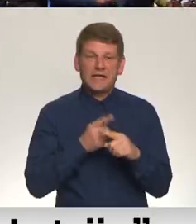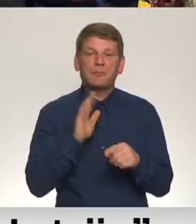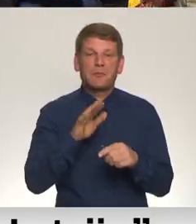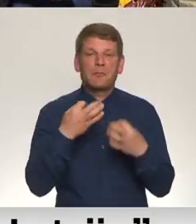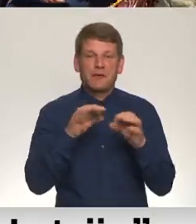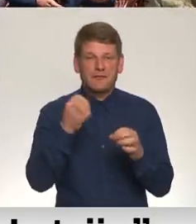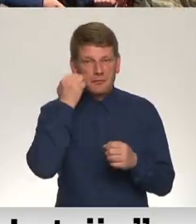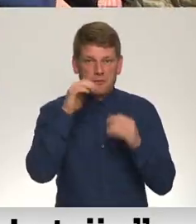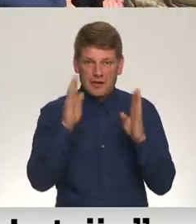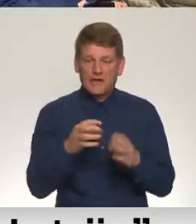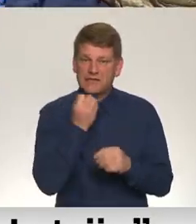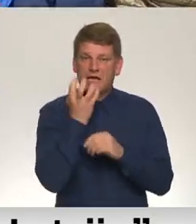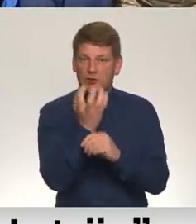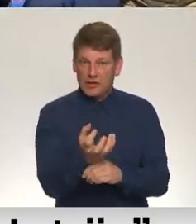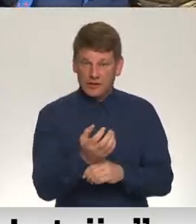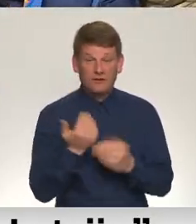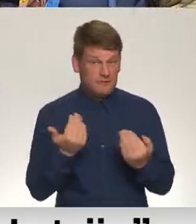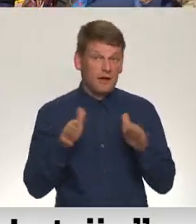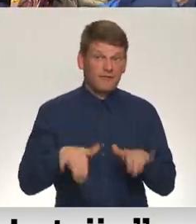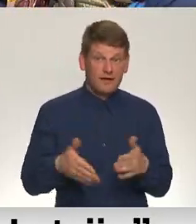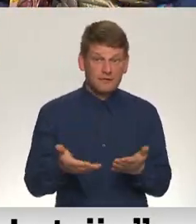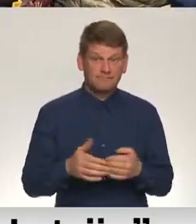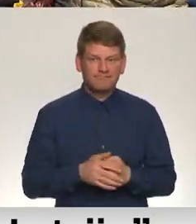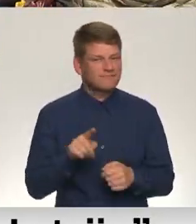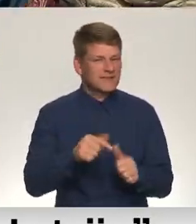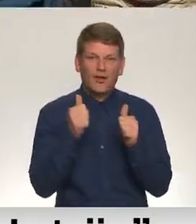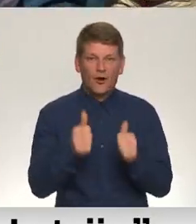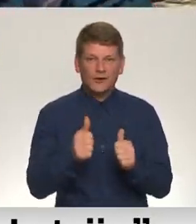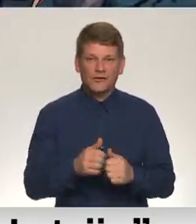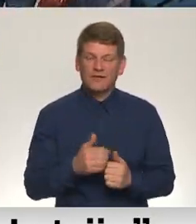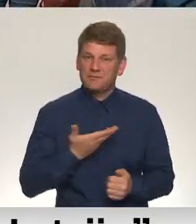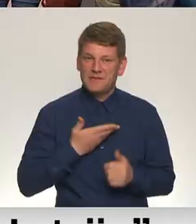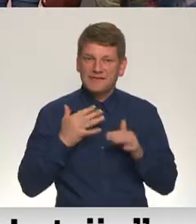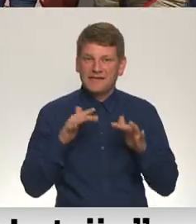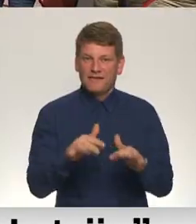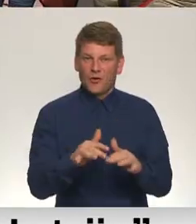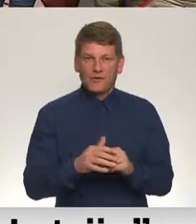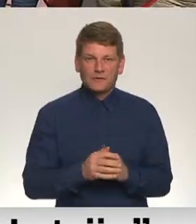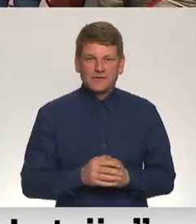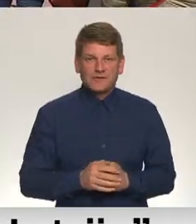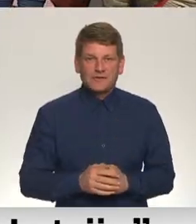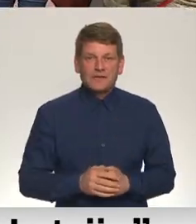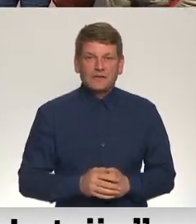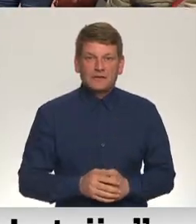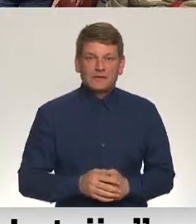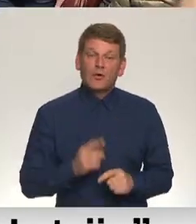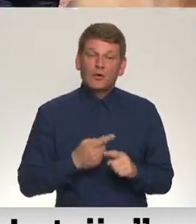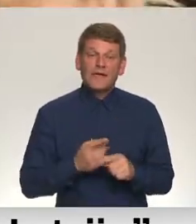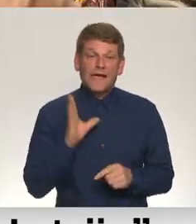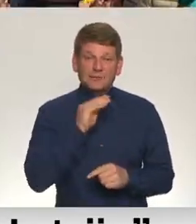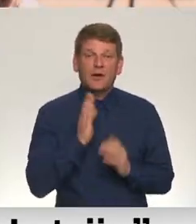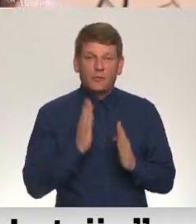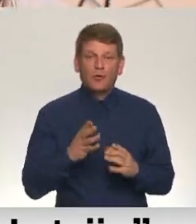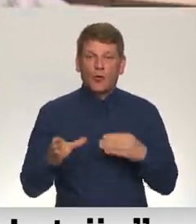brīvības pieminekļa likt. So, tagad var. Tas ir kolosāls piedzīvojums un iespēja būt